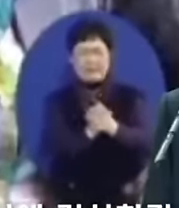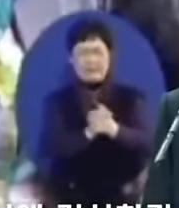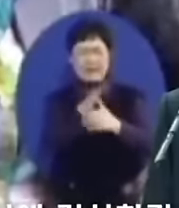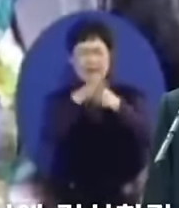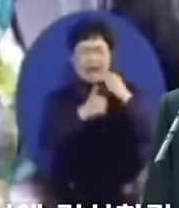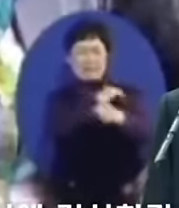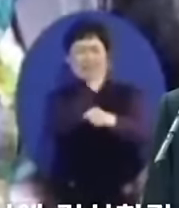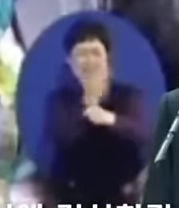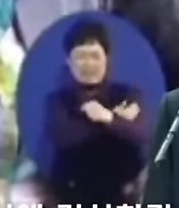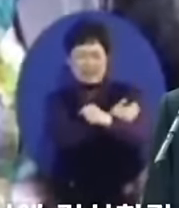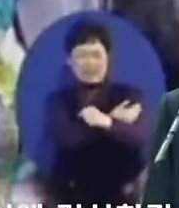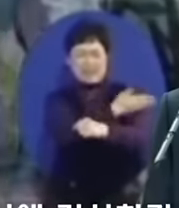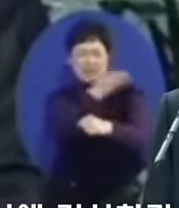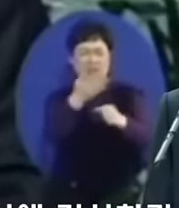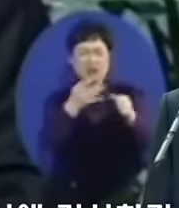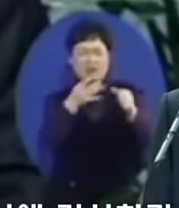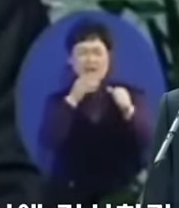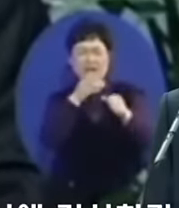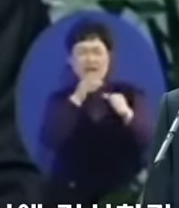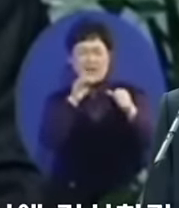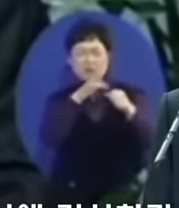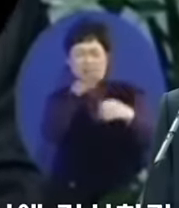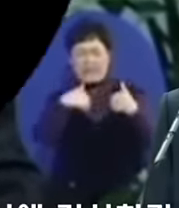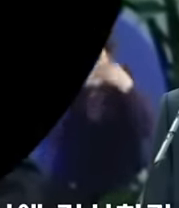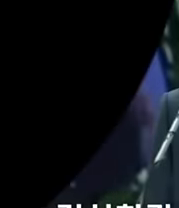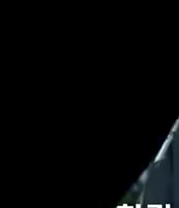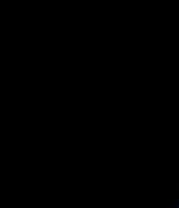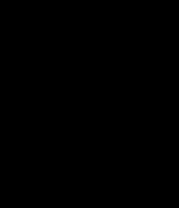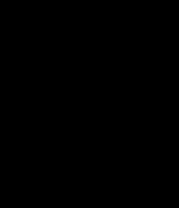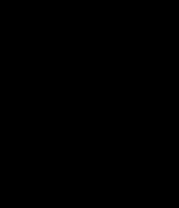오늘 하나님의 능력이 우리에게 임하여 주시옵소서. 예수님 이름으로 기도드립니다.